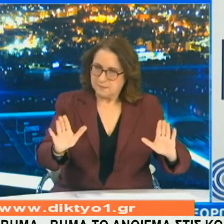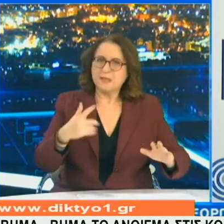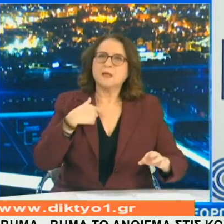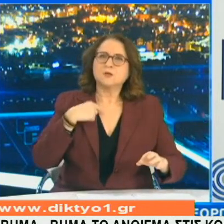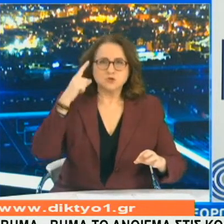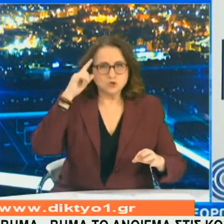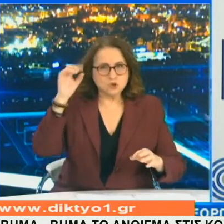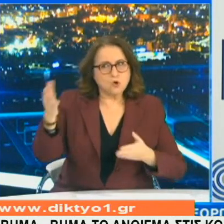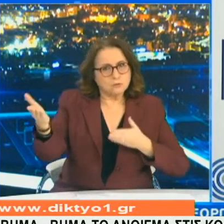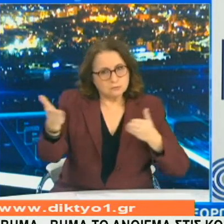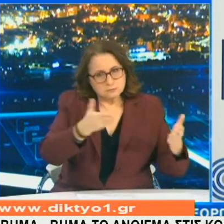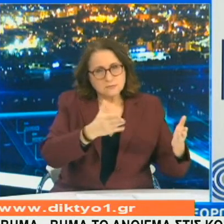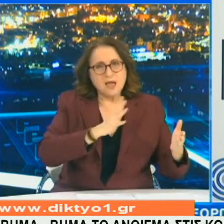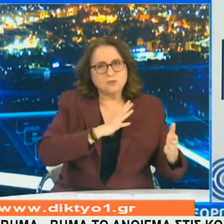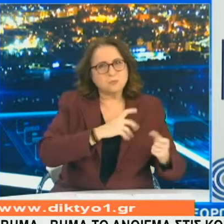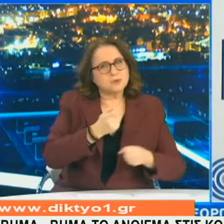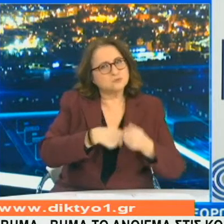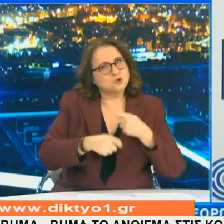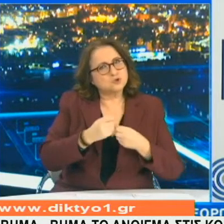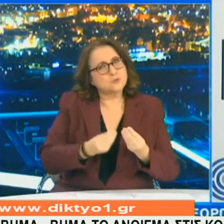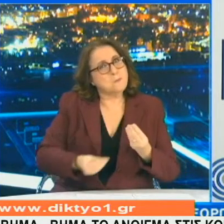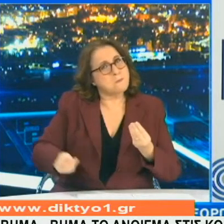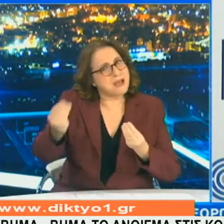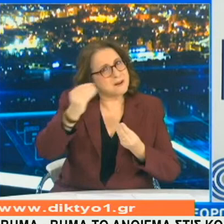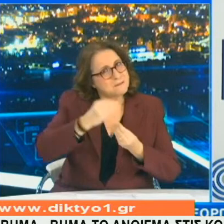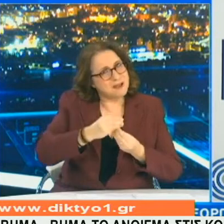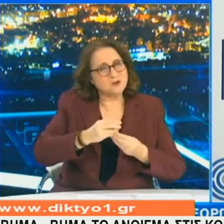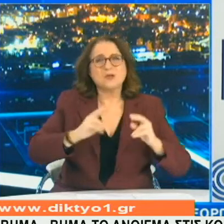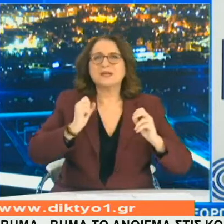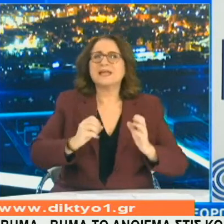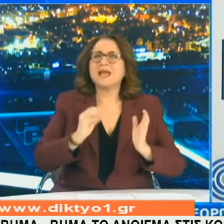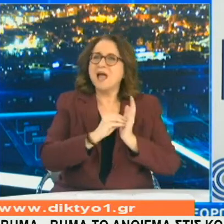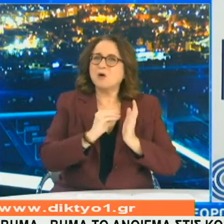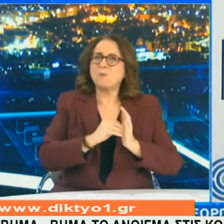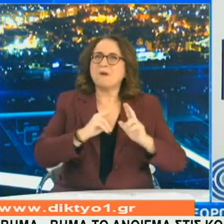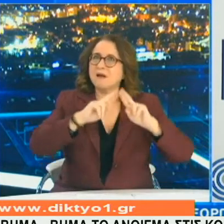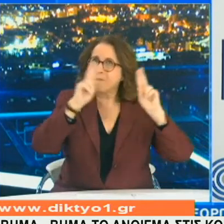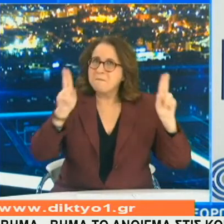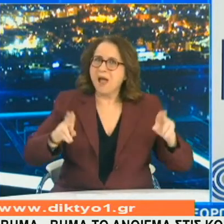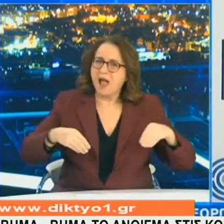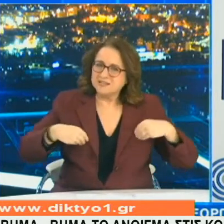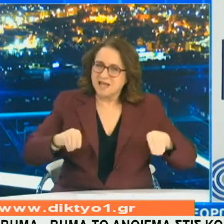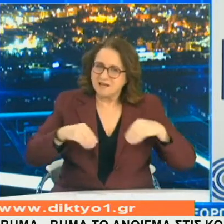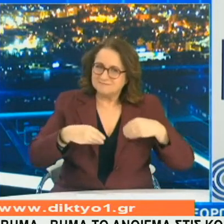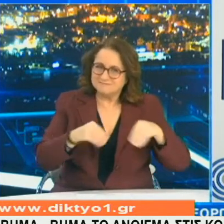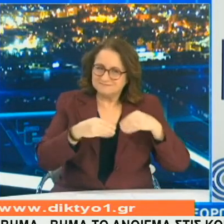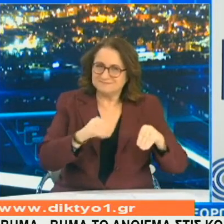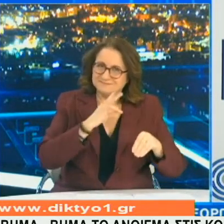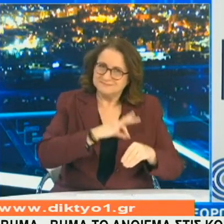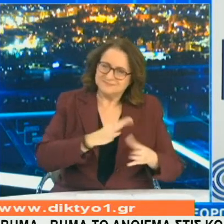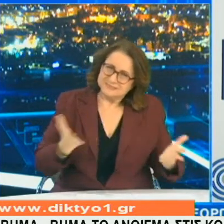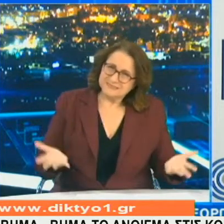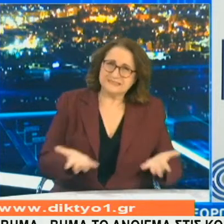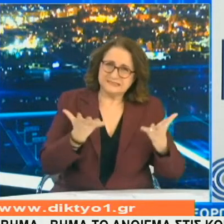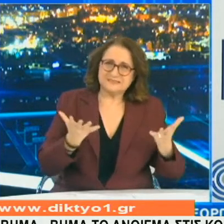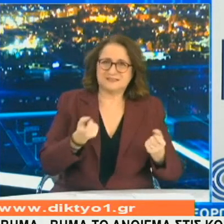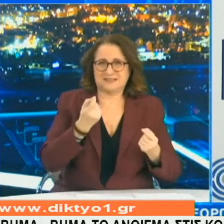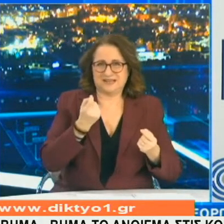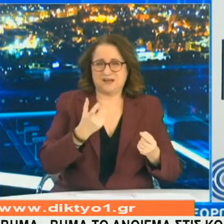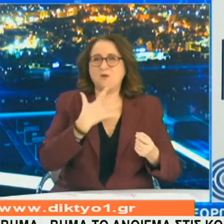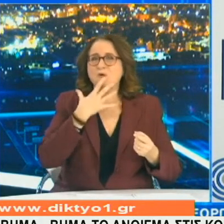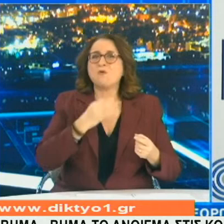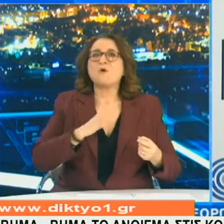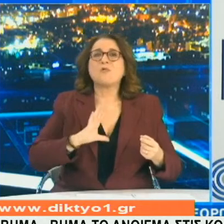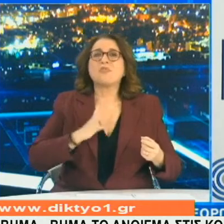συμπολίτες μας να κάνουν τα ψώνια τους και οι επιχειρήσεις να οργανώσουν το πελατολόγιο τους, έτσι ώστε να αποφευχθούν οι εικόνες του